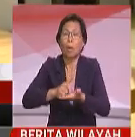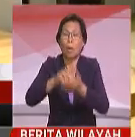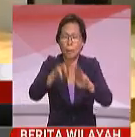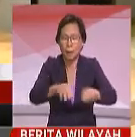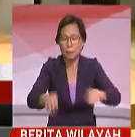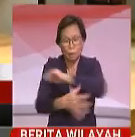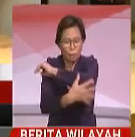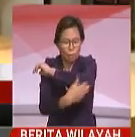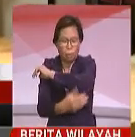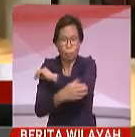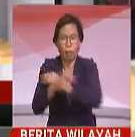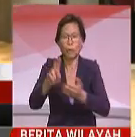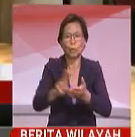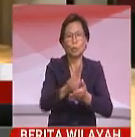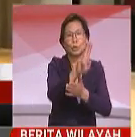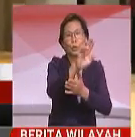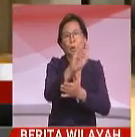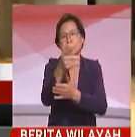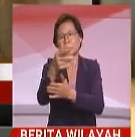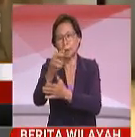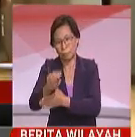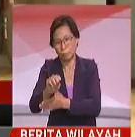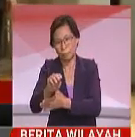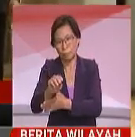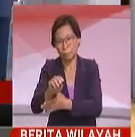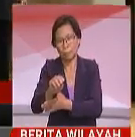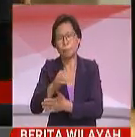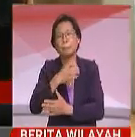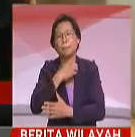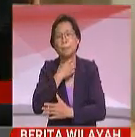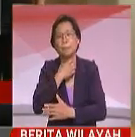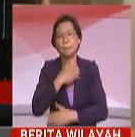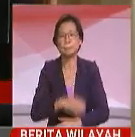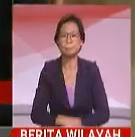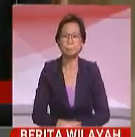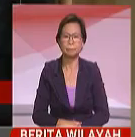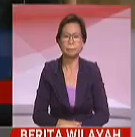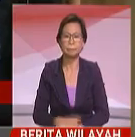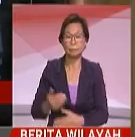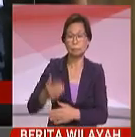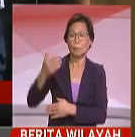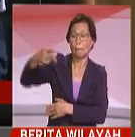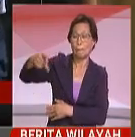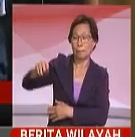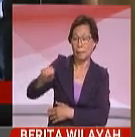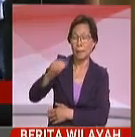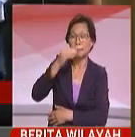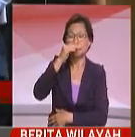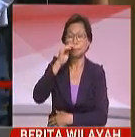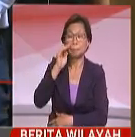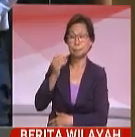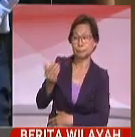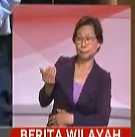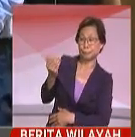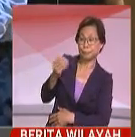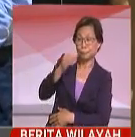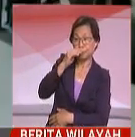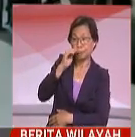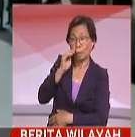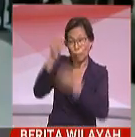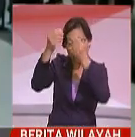pelajar asnaf Universiti Teknologi Malaysia UTM Perak di Ipoh. Sebelum ini, Perdana Menteri Tan Sri Muhyiddin